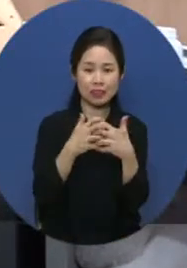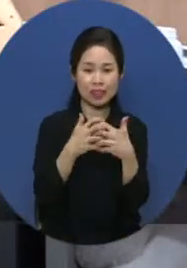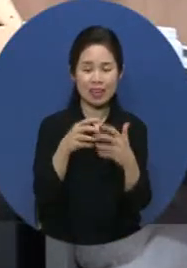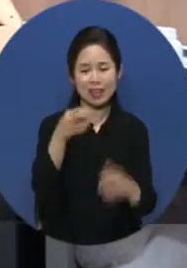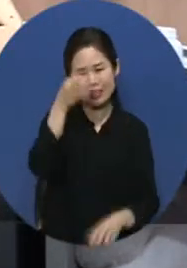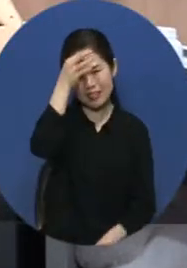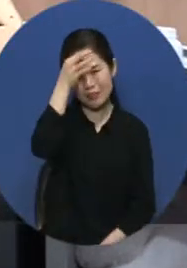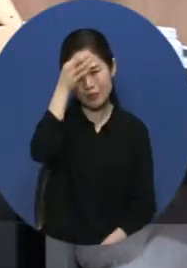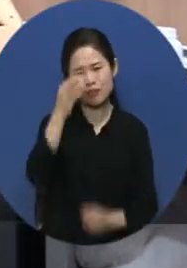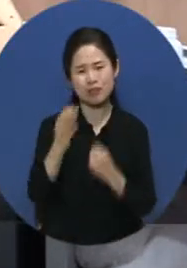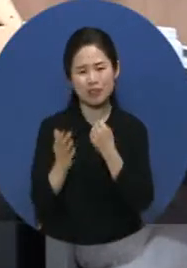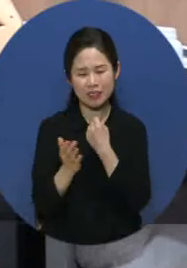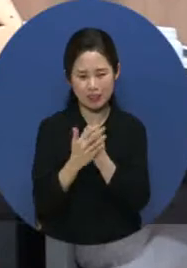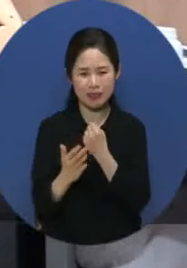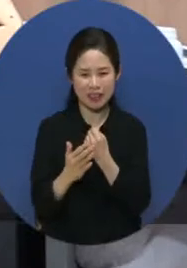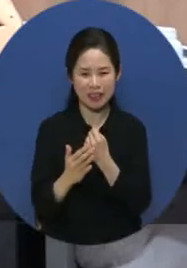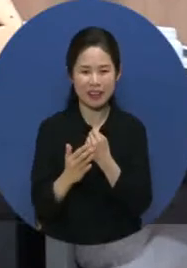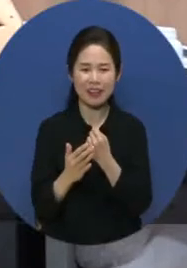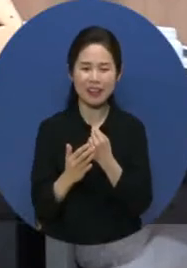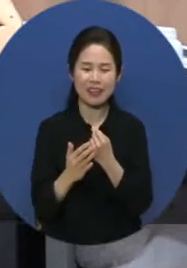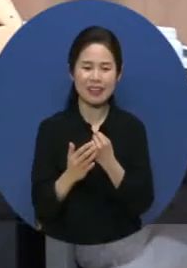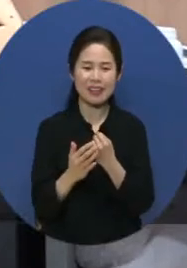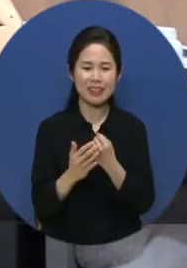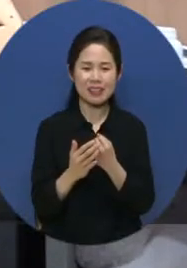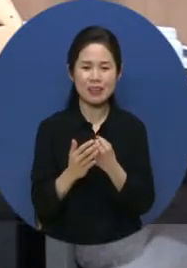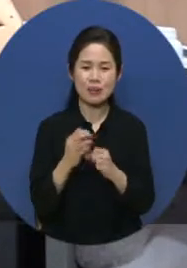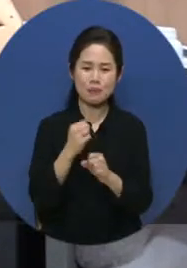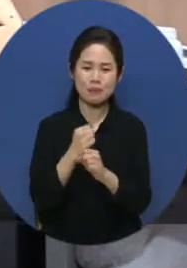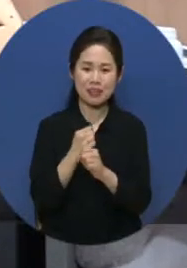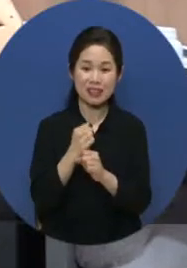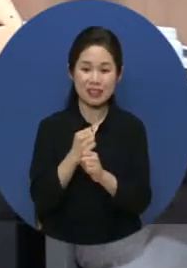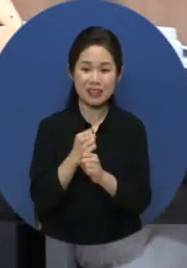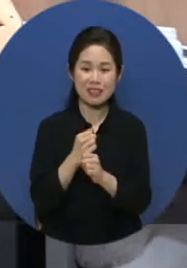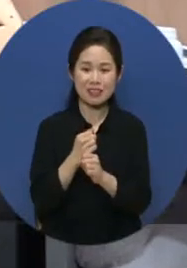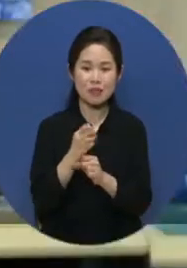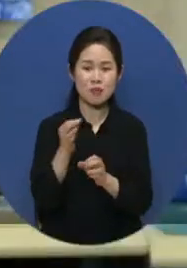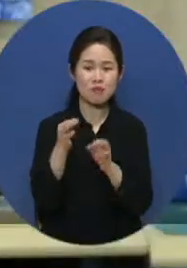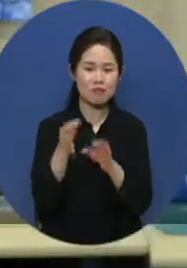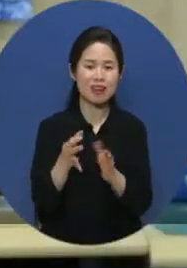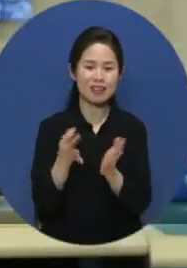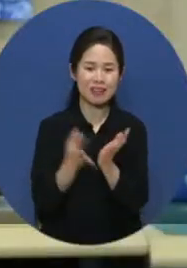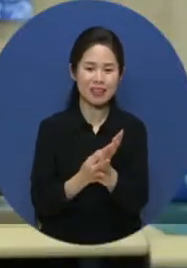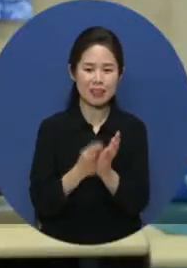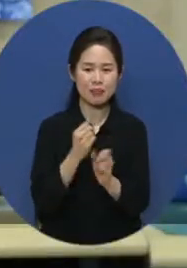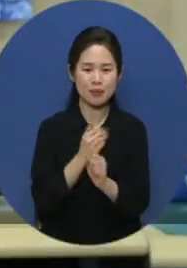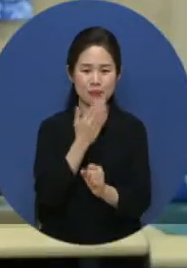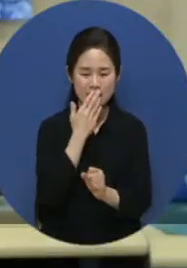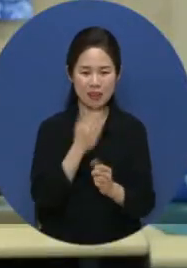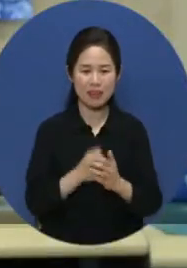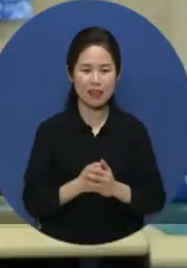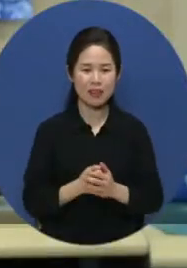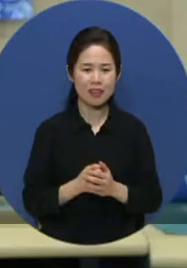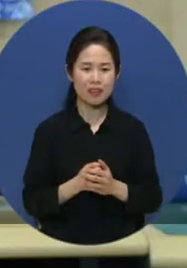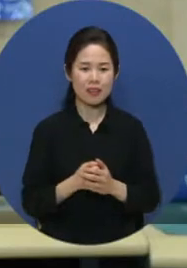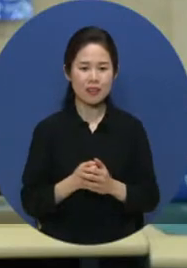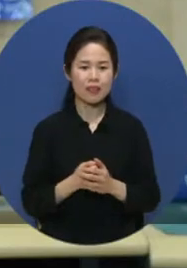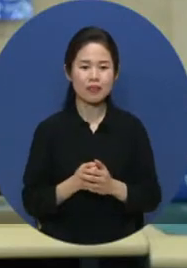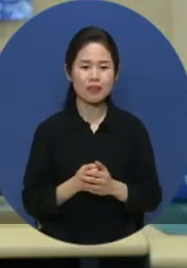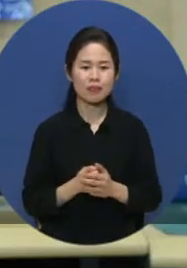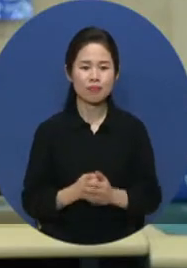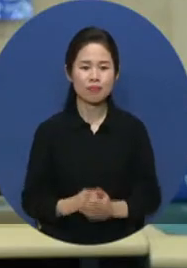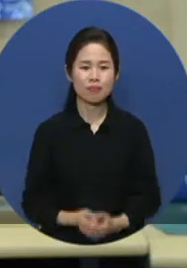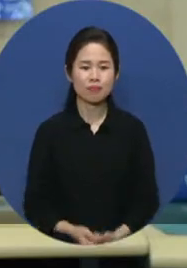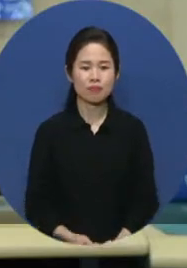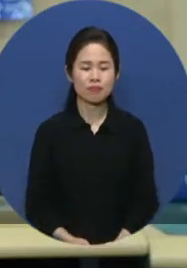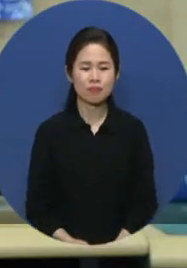맞춤형 제작이면서도 제조 원가를 낮출 수 있는 하나의 좋은 기술이 방법이 됐고요. 두 번째로서는 이제 예전에